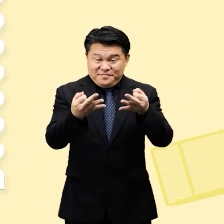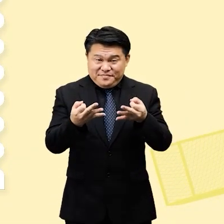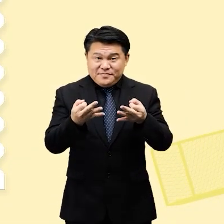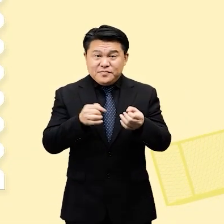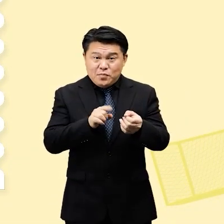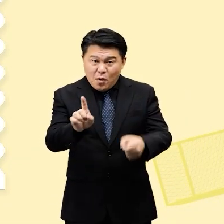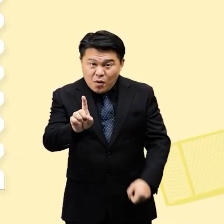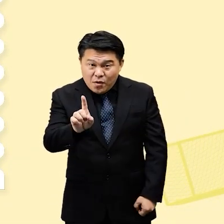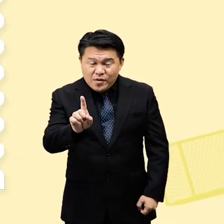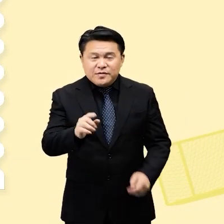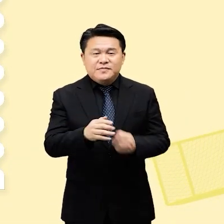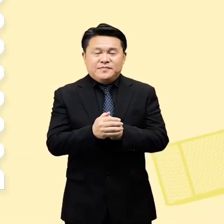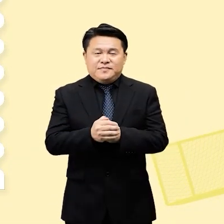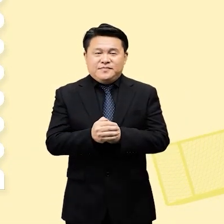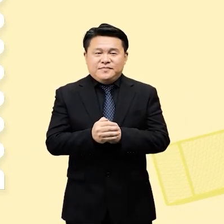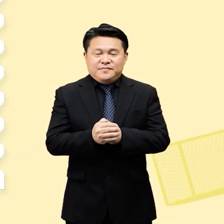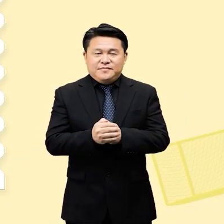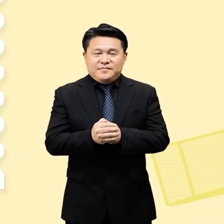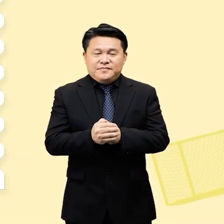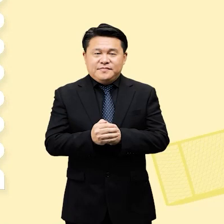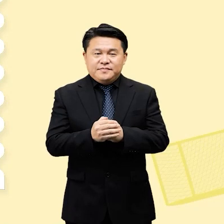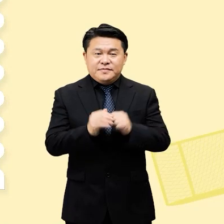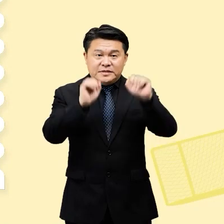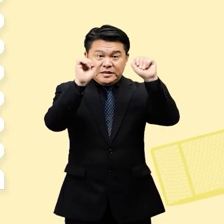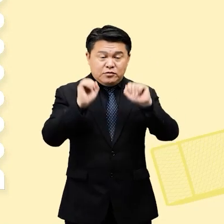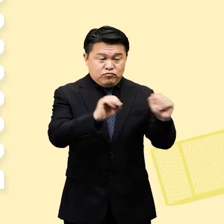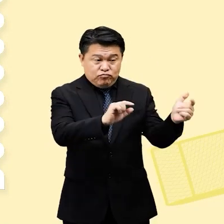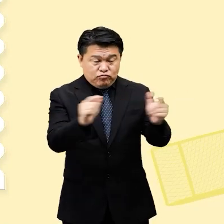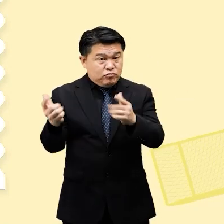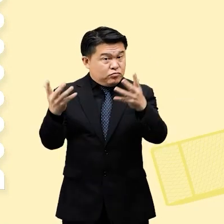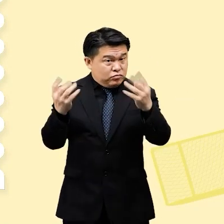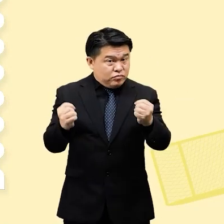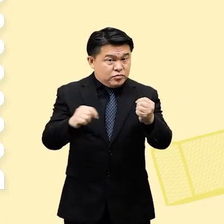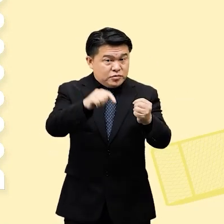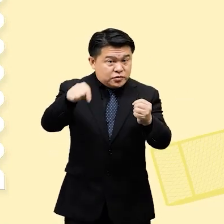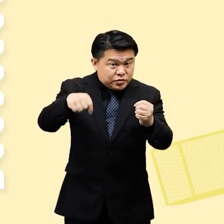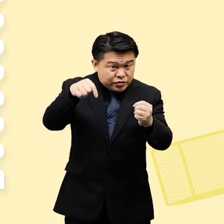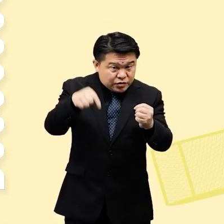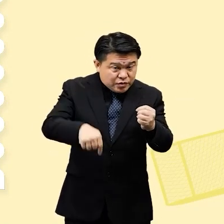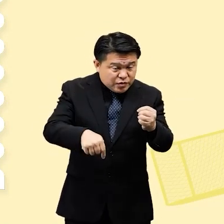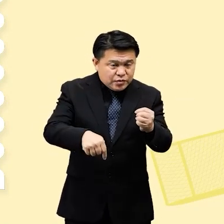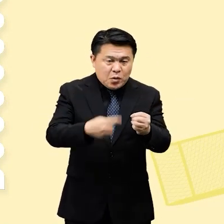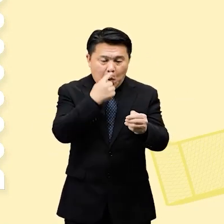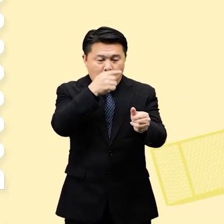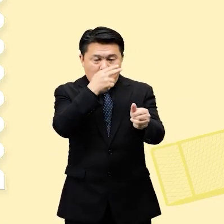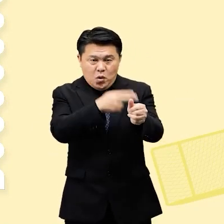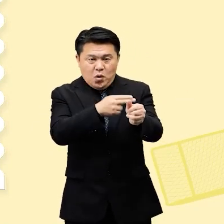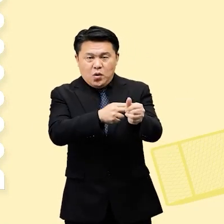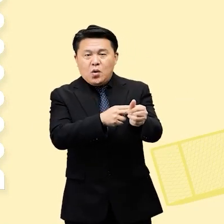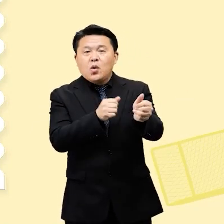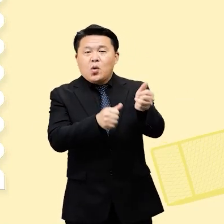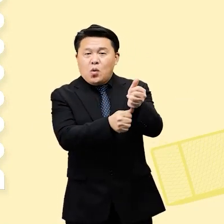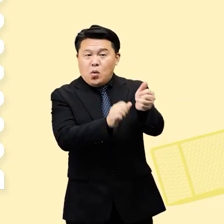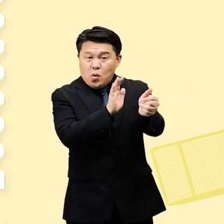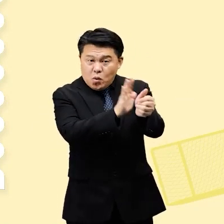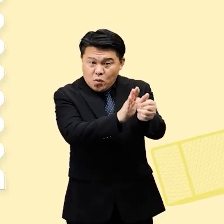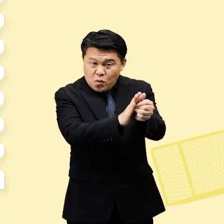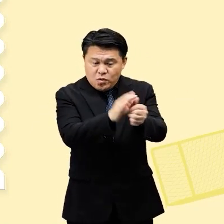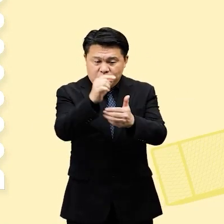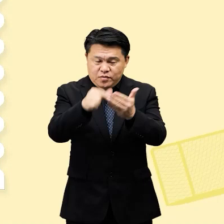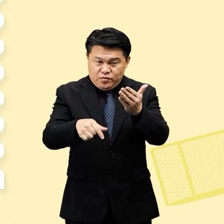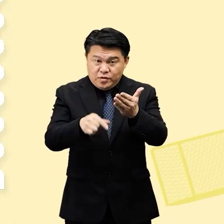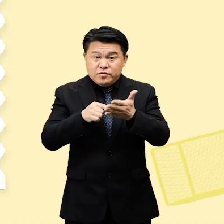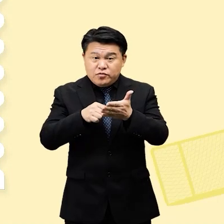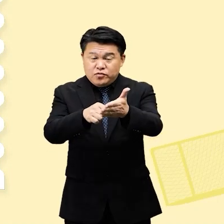생활체육 보조코치 직무란 다양한 체육활동 분야에서 체육지도자를 보조하거나 체육 프로그램